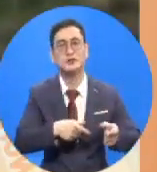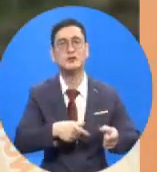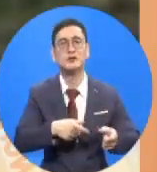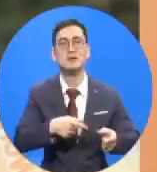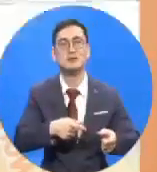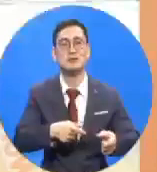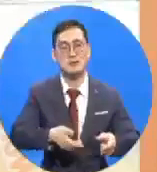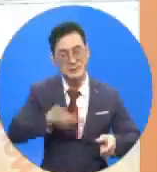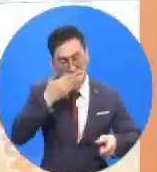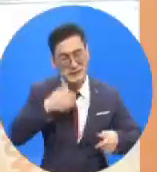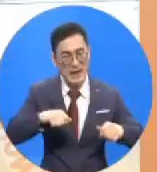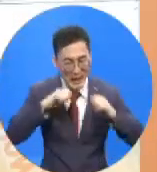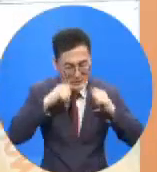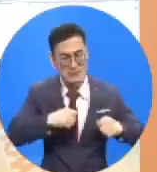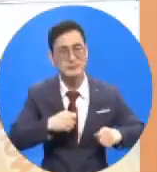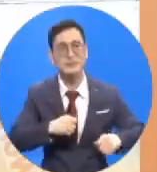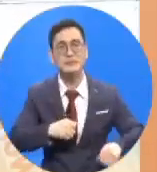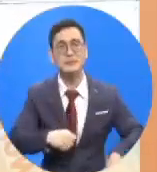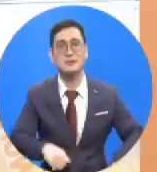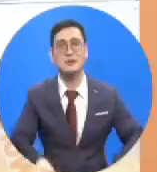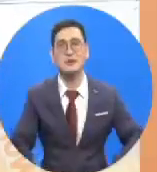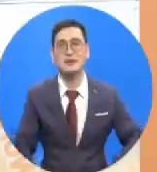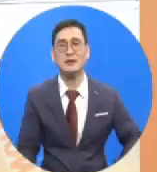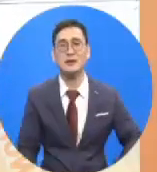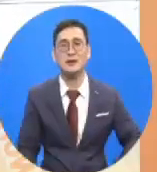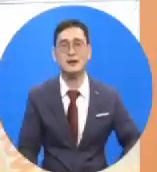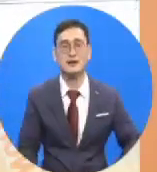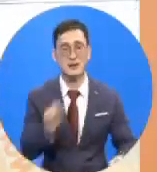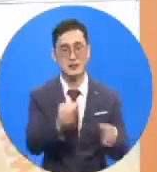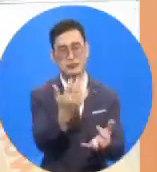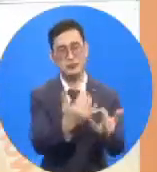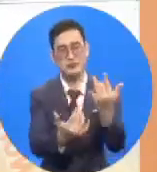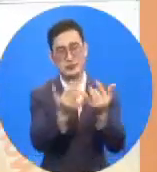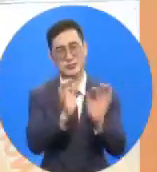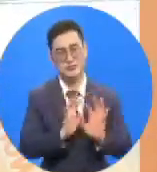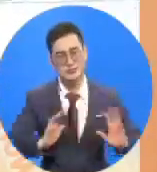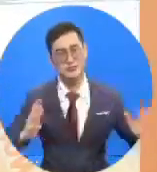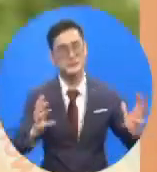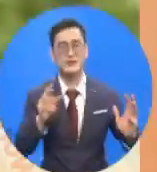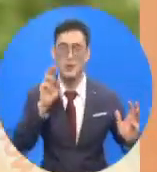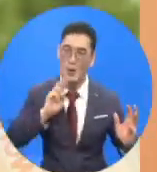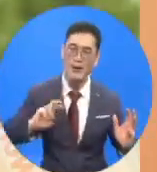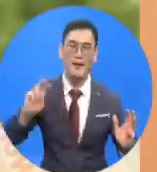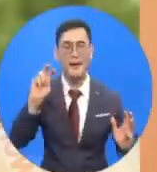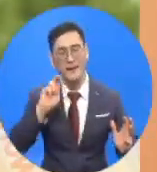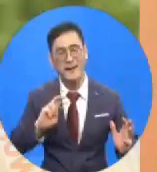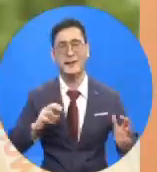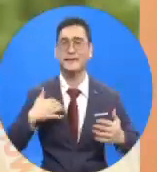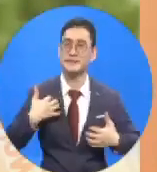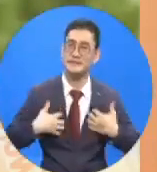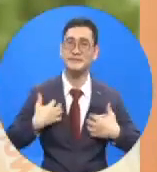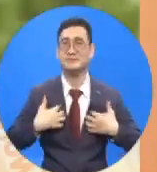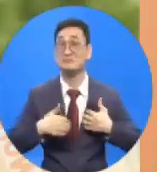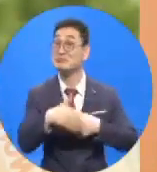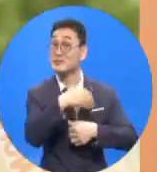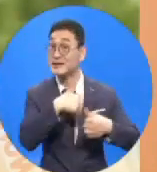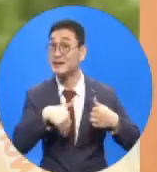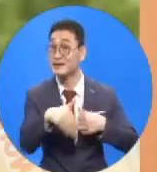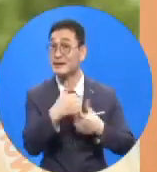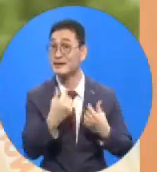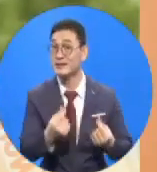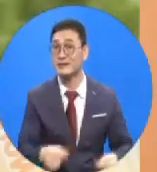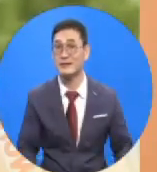그리고 뭐 이제 어제 주도의 약간 바치다 캠프파이어 도 하고 음악 우리가 예 음 악 4 언어가 오염도 축구의 이런 분위기 일텐데